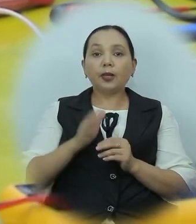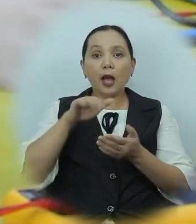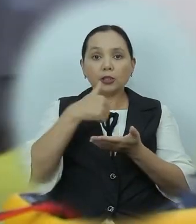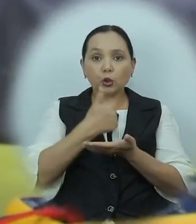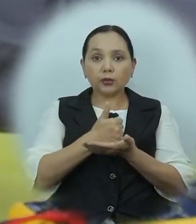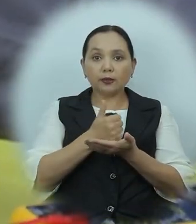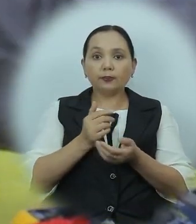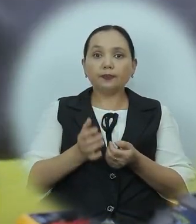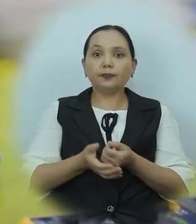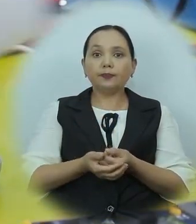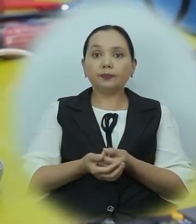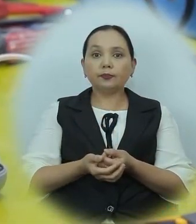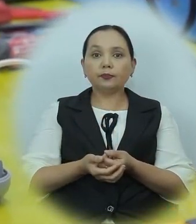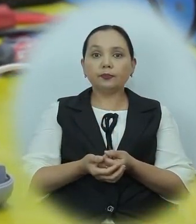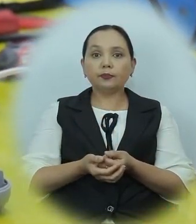Asosan.